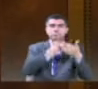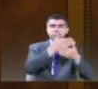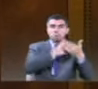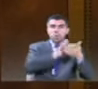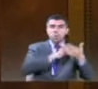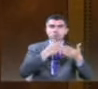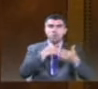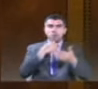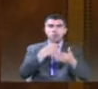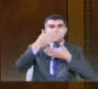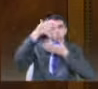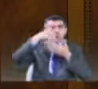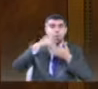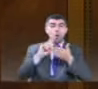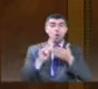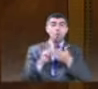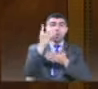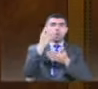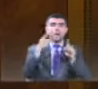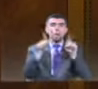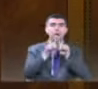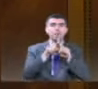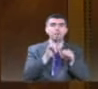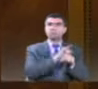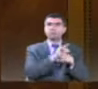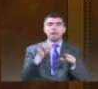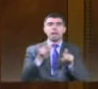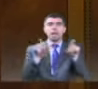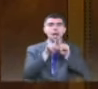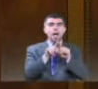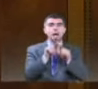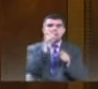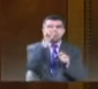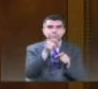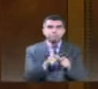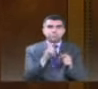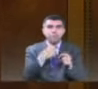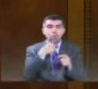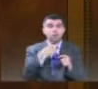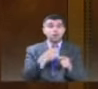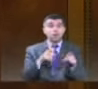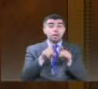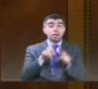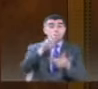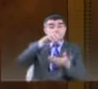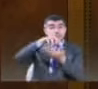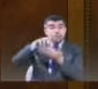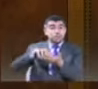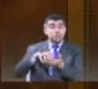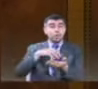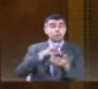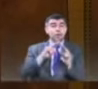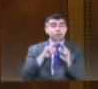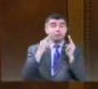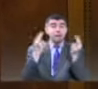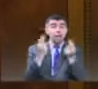أن المغرب يشكل نموذجاً فريداً من نوعه في منطقة، أقل ما يمكن القول بشأنها أنها